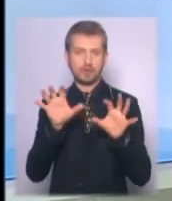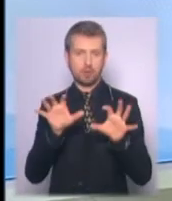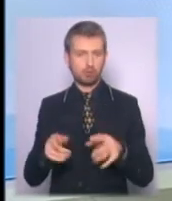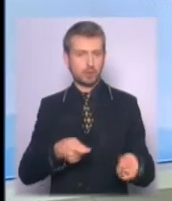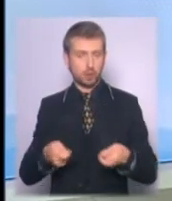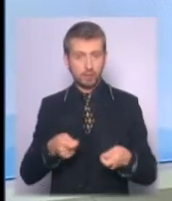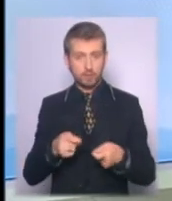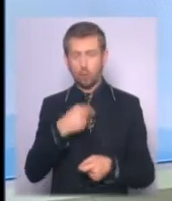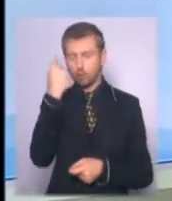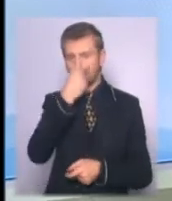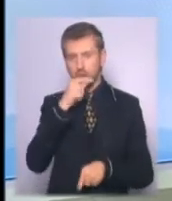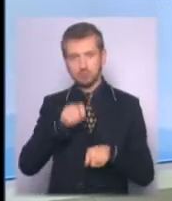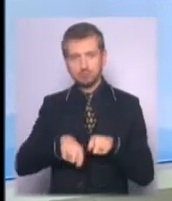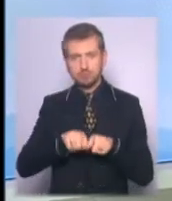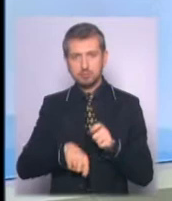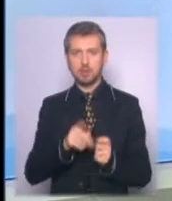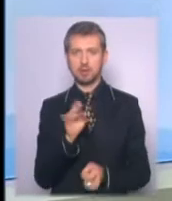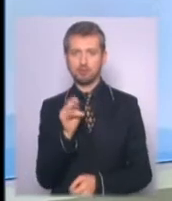особисто проінспектував Віталій Кличко.